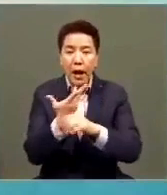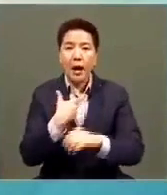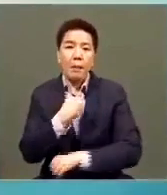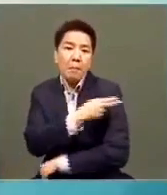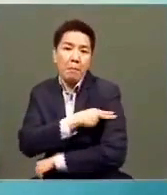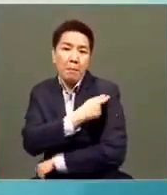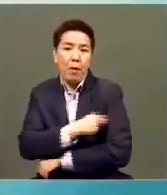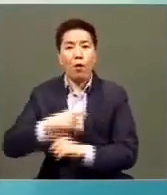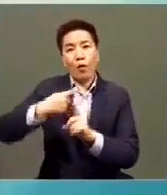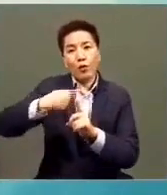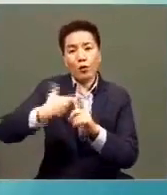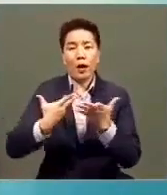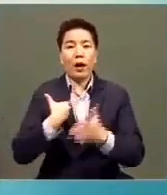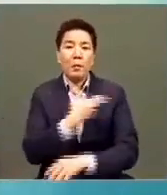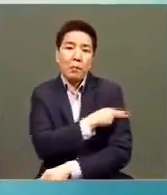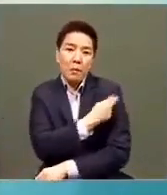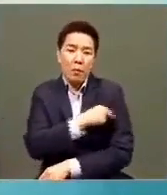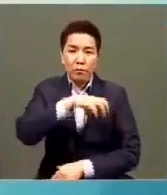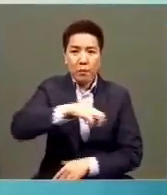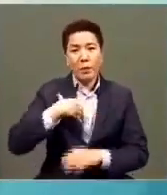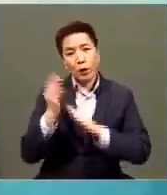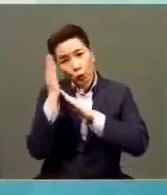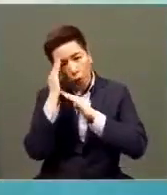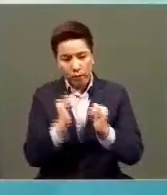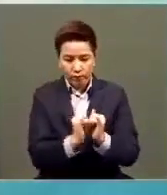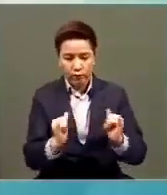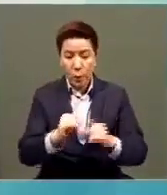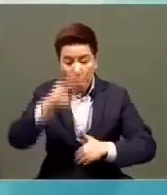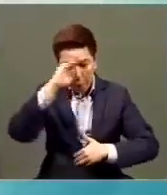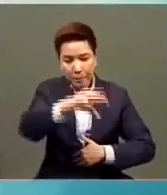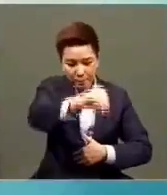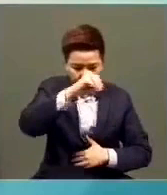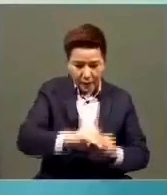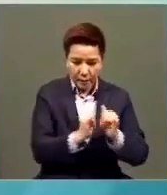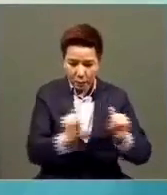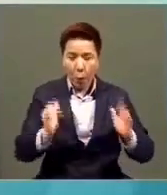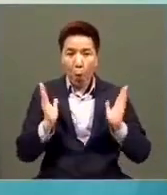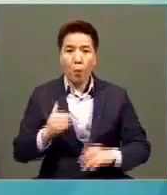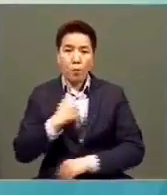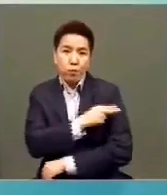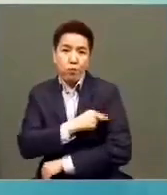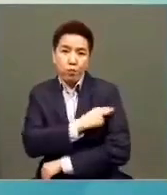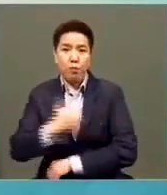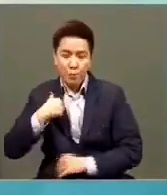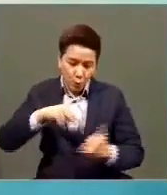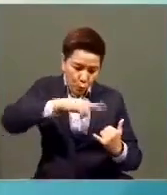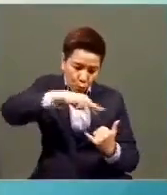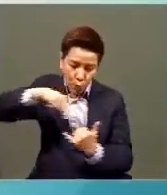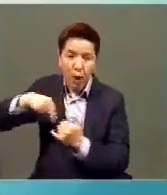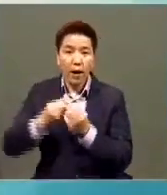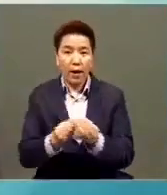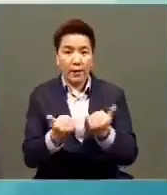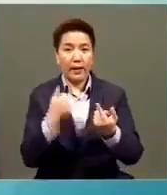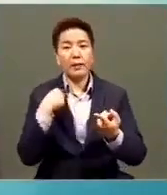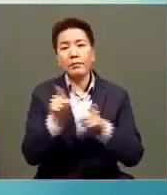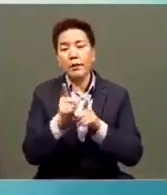งพยาบาลนะคะสาธารณสุขมีเตียงที่จะรองรับมีบุคลากรที่จะสามารถดูแลผู้คนที่ติดเชื้อ